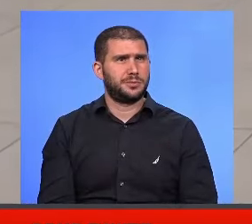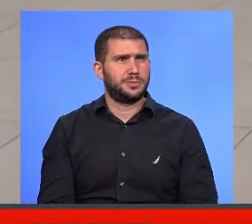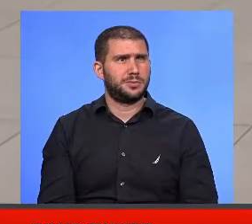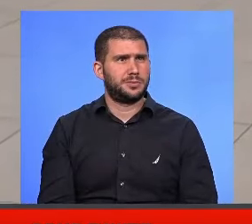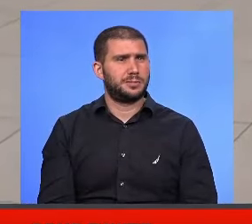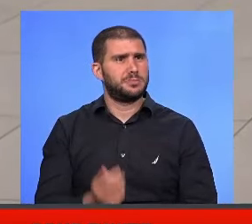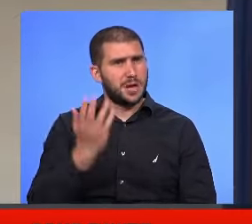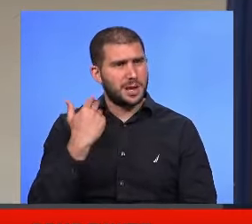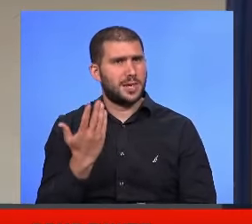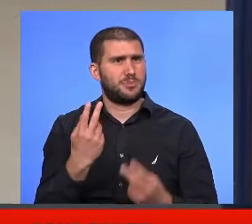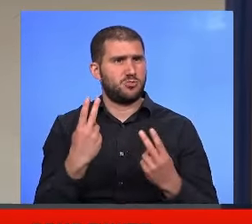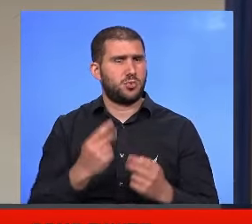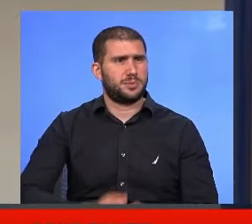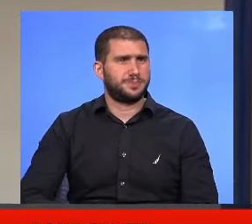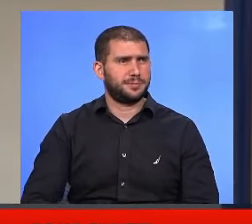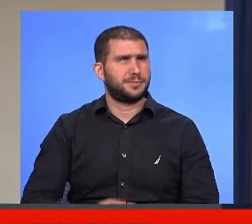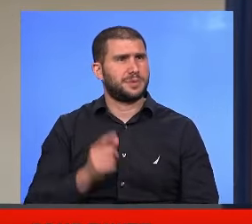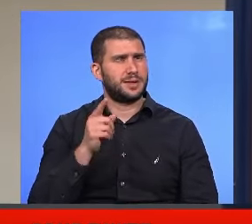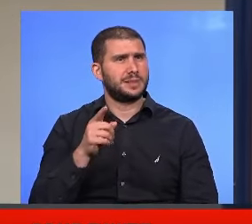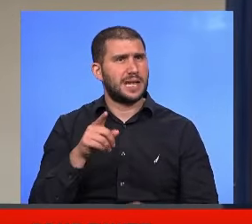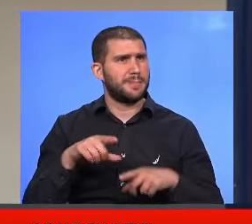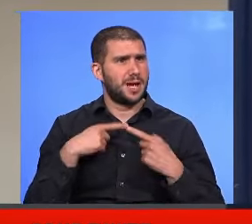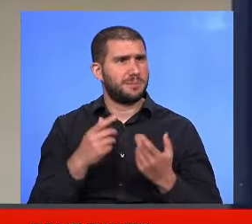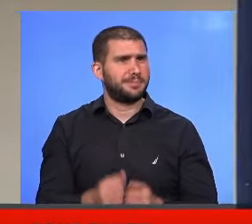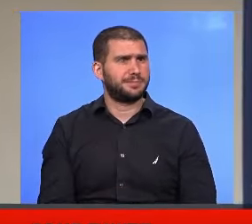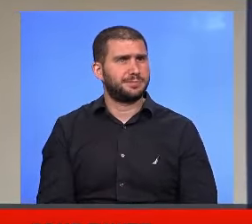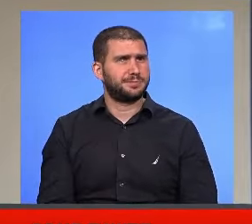הייתה לו. אצלך עם חיים.